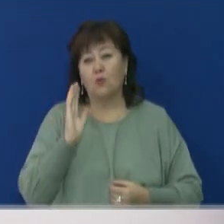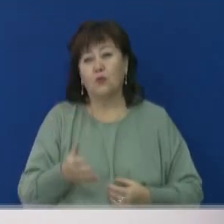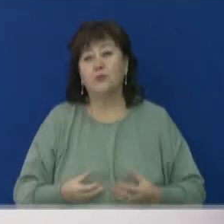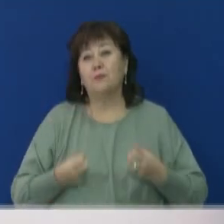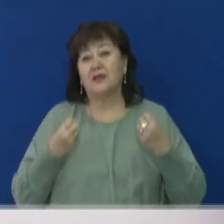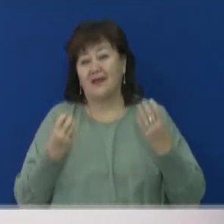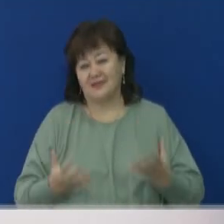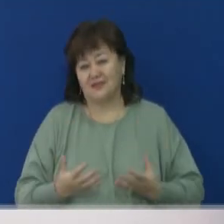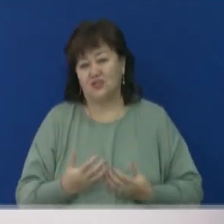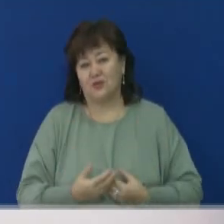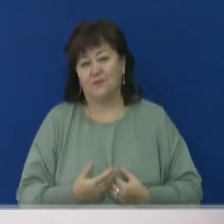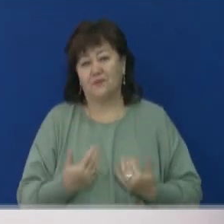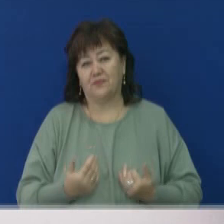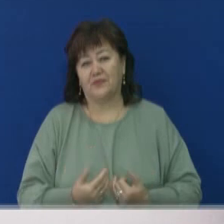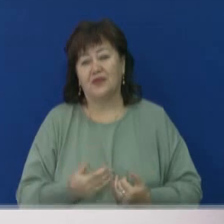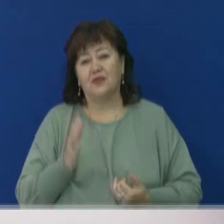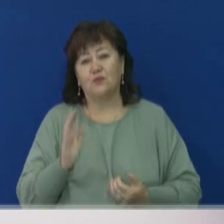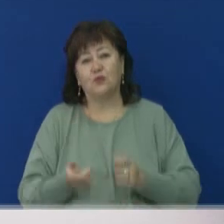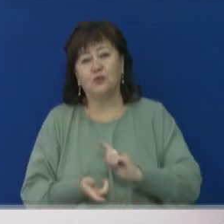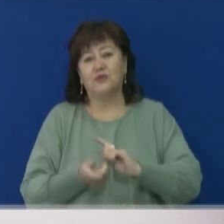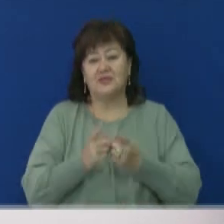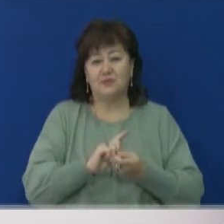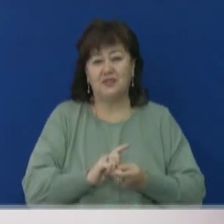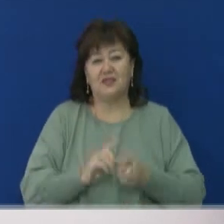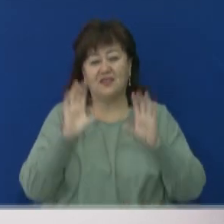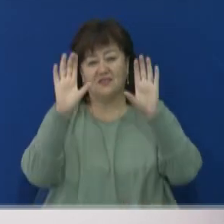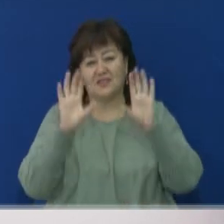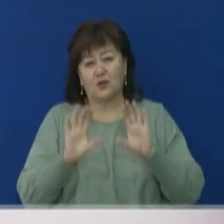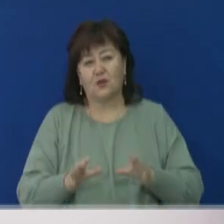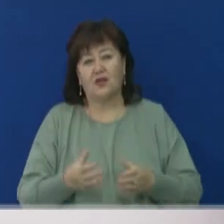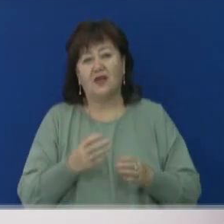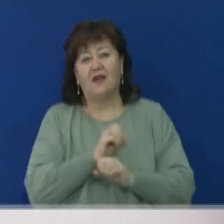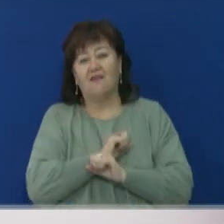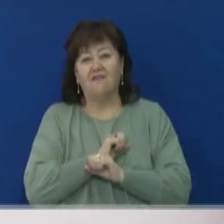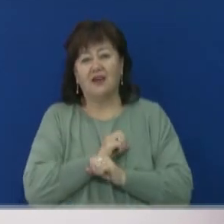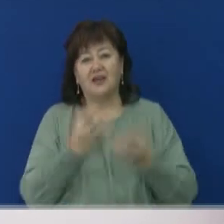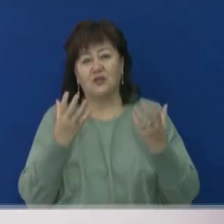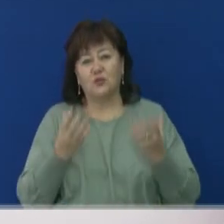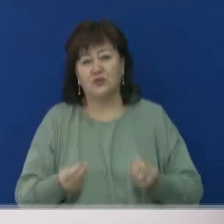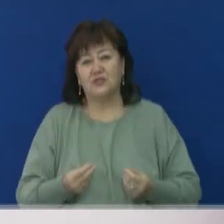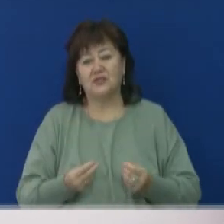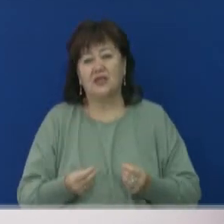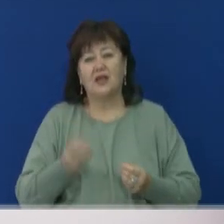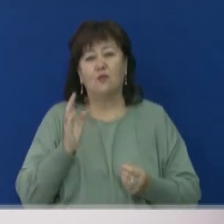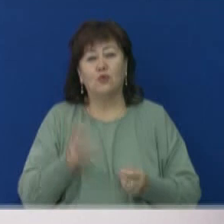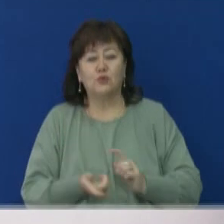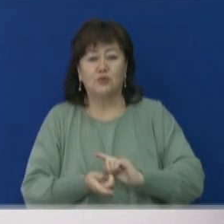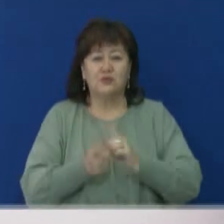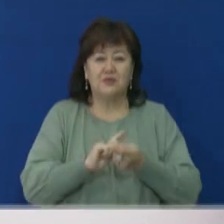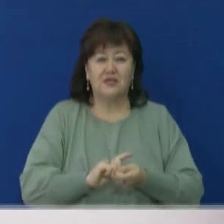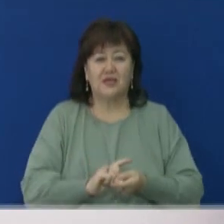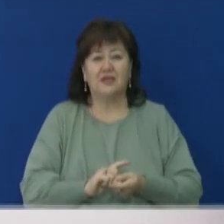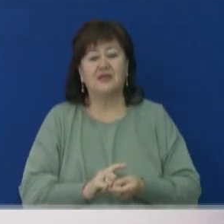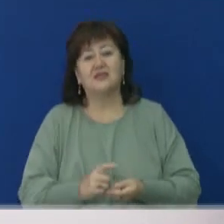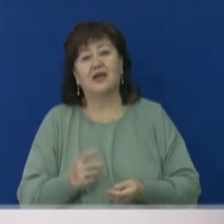тиімді пайдалану үшін қаулыға өзгеріс енгізу ұсынылады. Онда демалыс күнін 22 қазан сенбіден 24 қазан дүйсенбіге